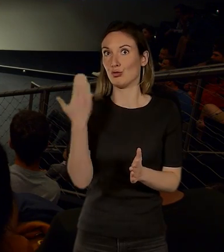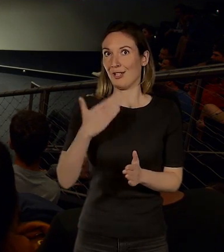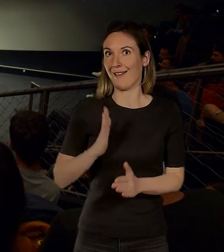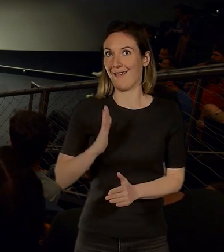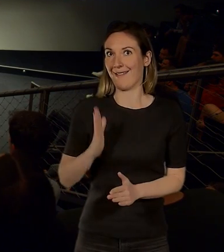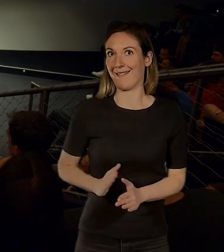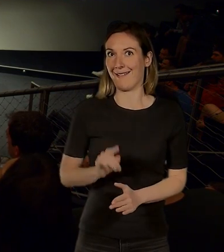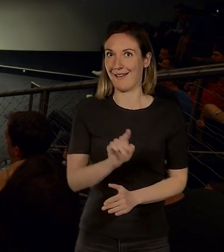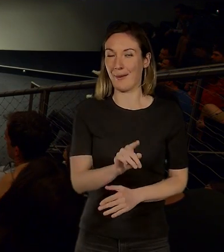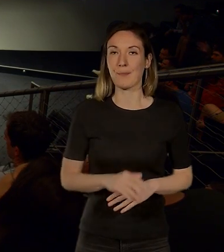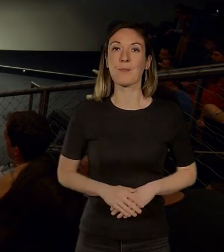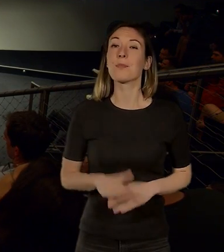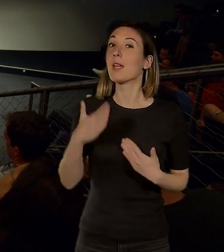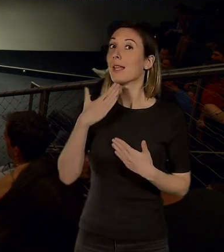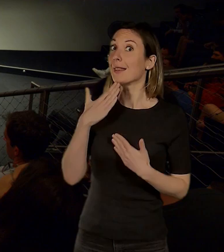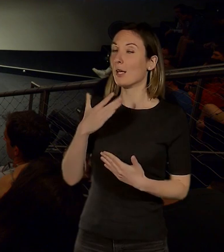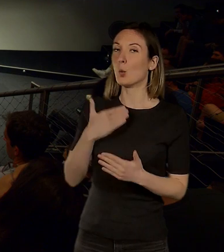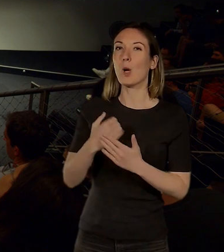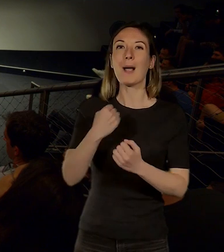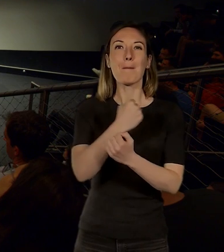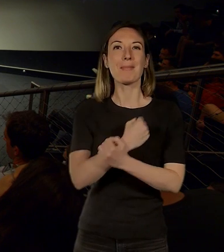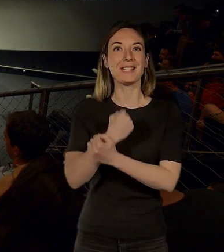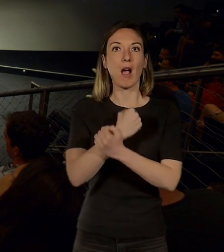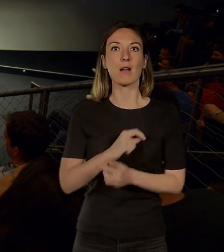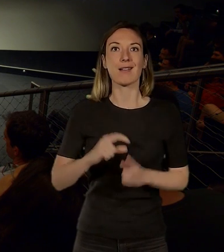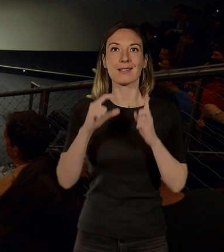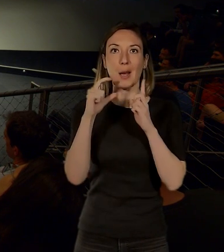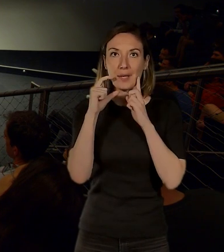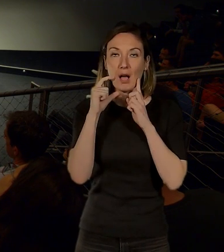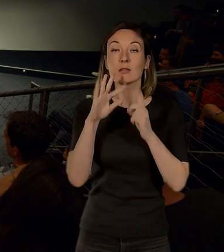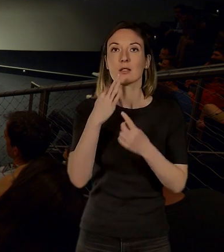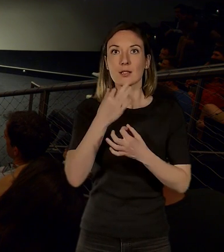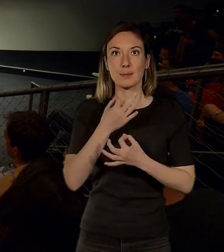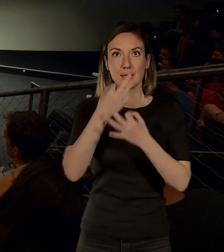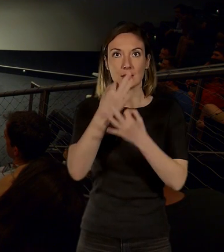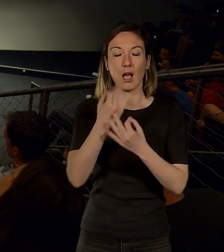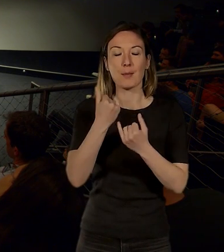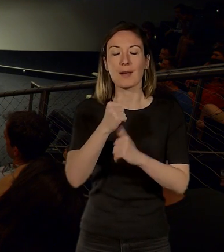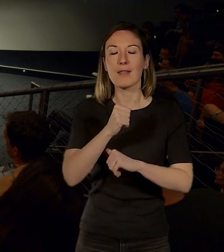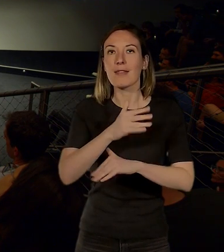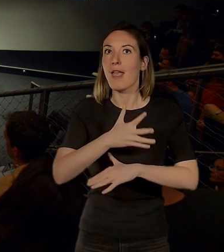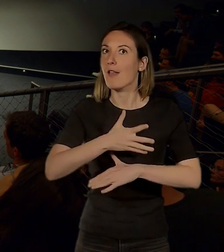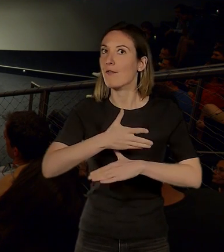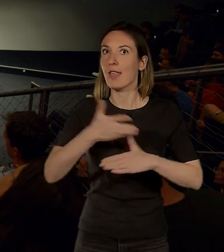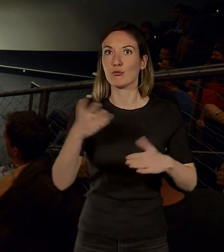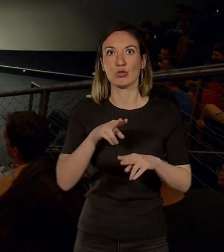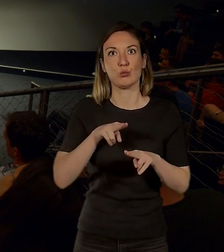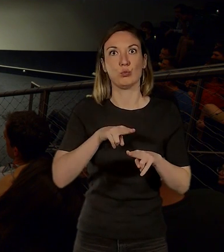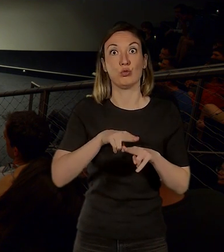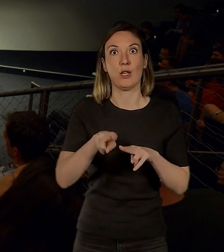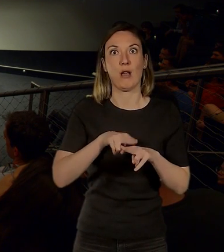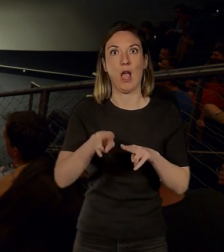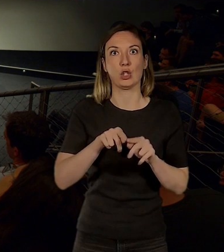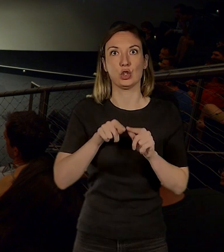Děkuji. Já jsem Michal Chamrát a já bych se rád zeptal, co jsou největší překážky pro rychlejší změnu